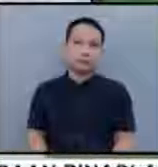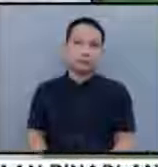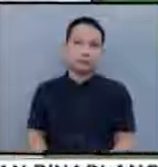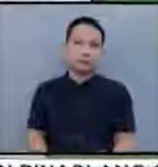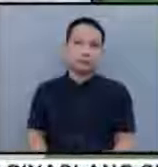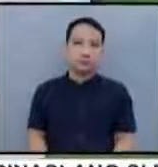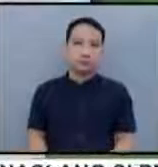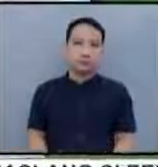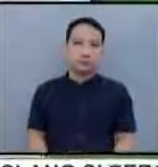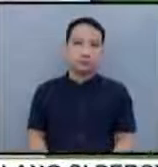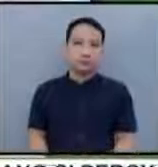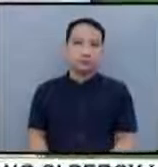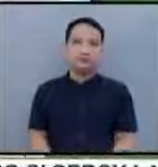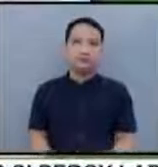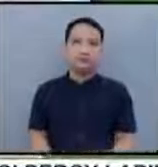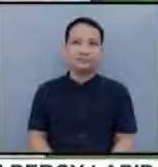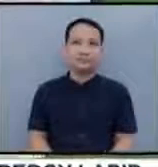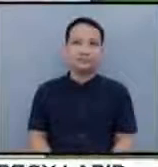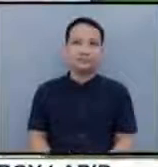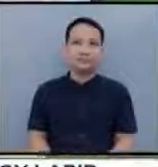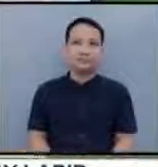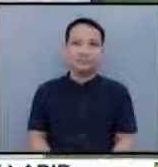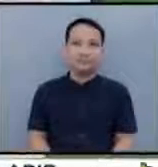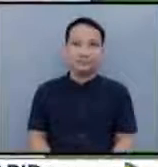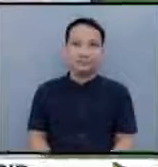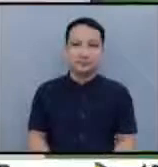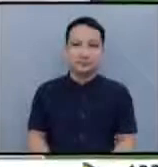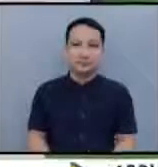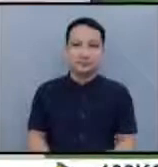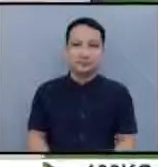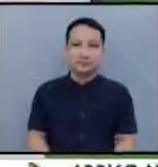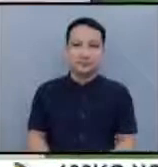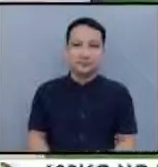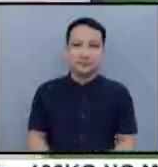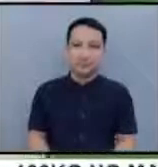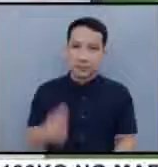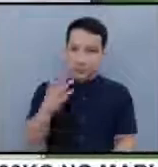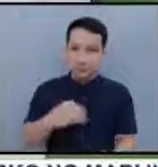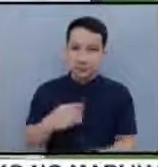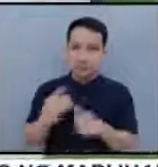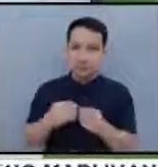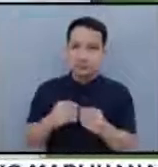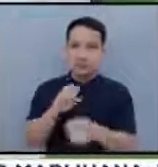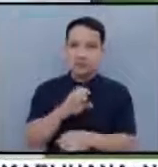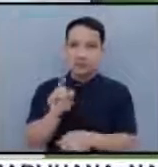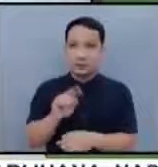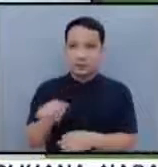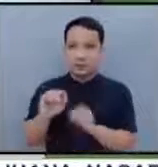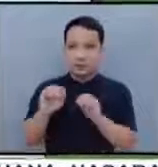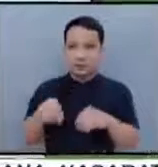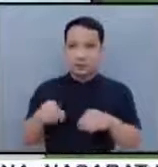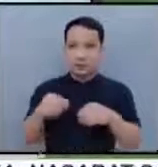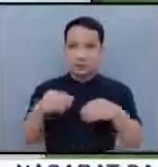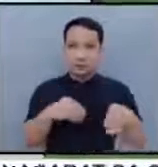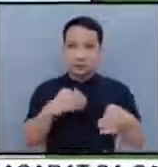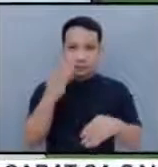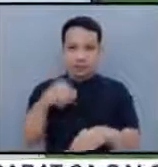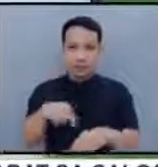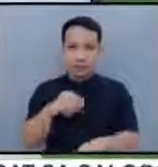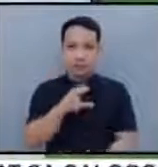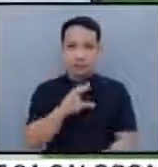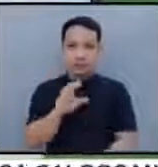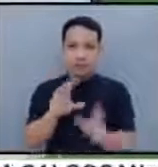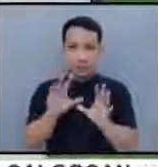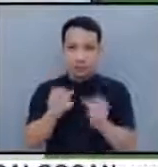Ano naman kaya ang reaksyon ng ating mga motorista sa pagtatalaga ng exclusive motorcycle lane sa Commonwealth Avenue sa Quezon